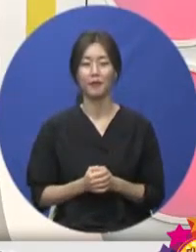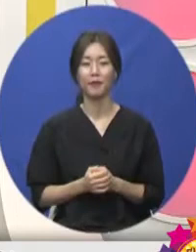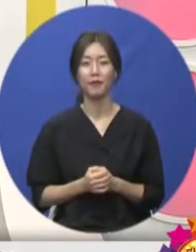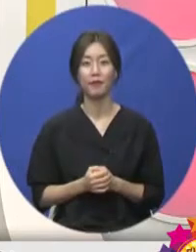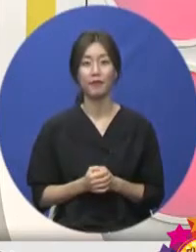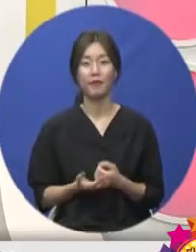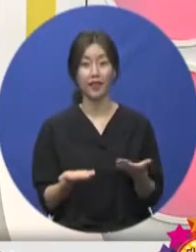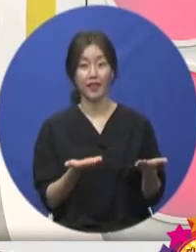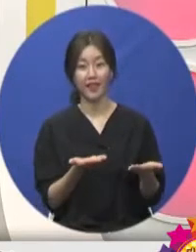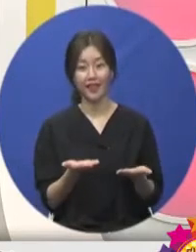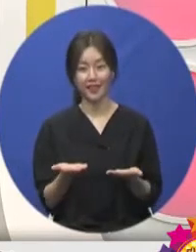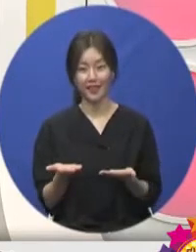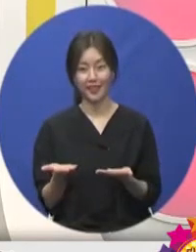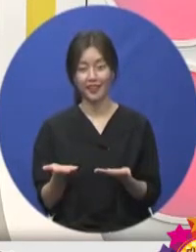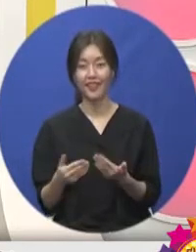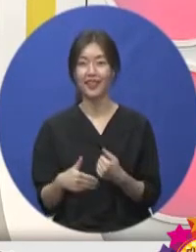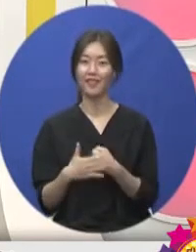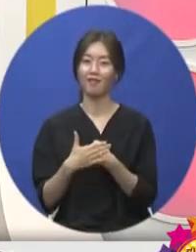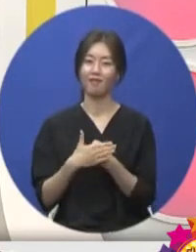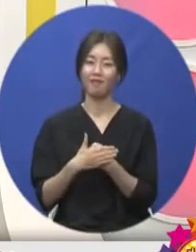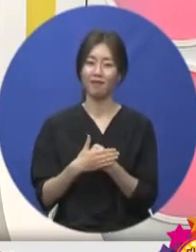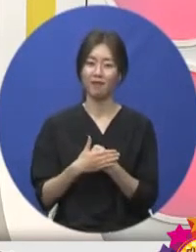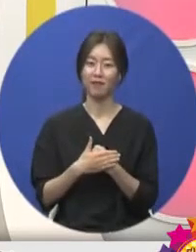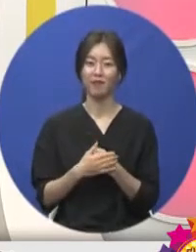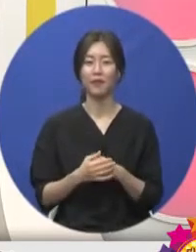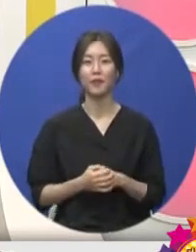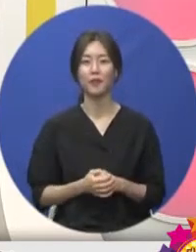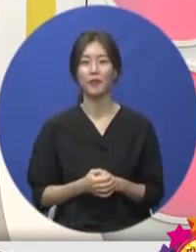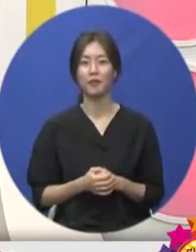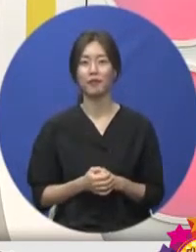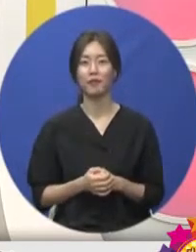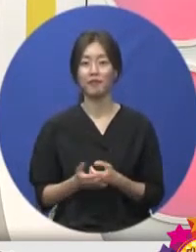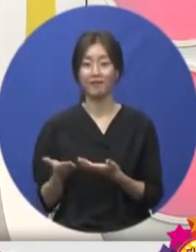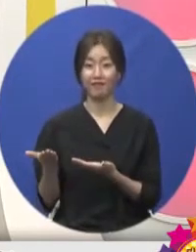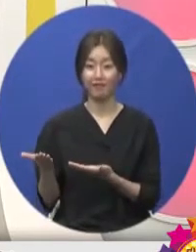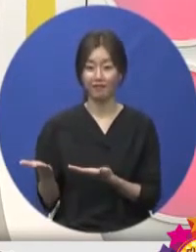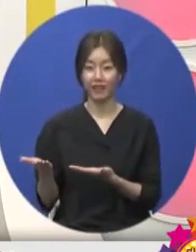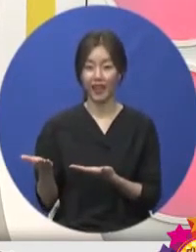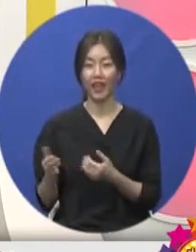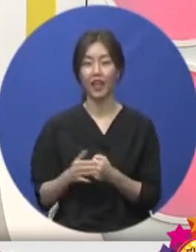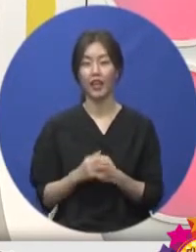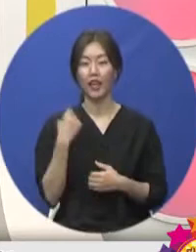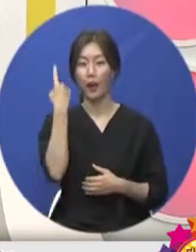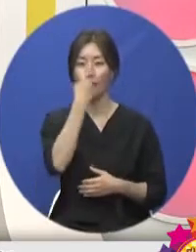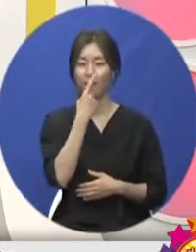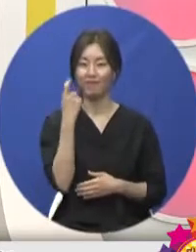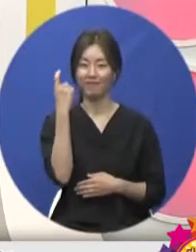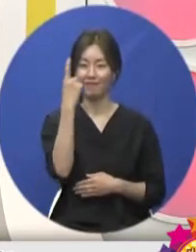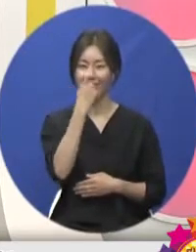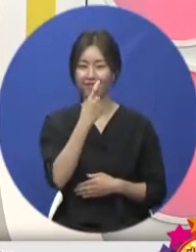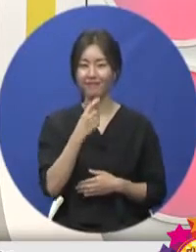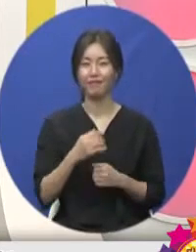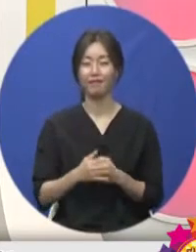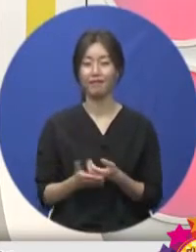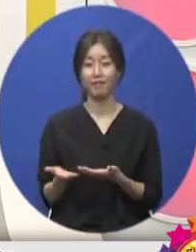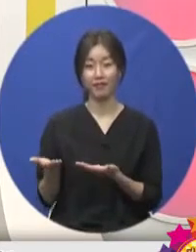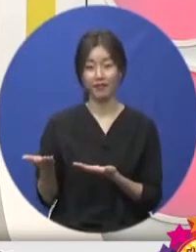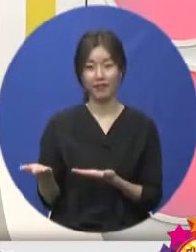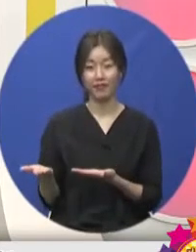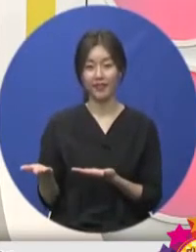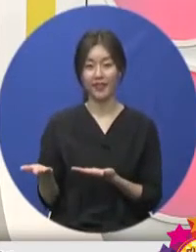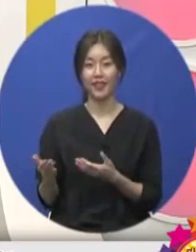네. 반도넷에서 네. 홍삼 액기스 그리고 위드 코스메틱에서 네. 미스트 그리고